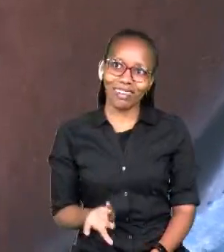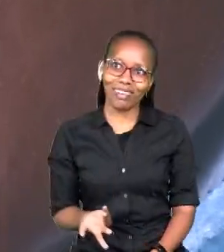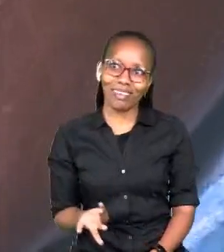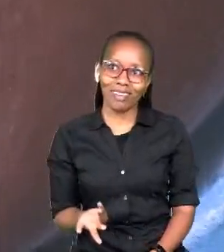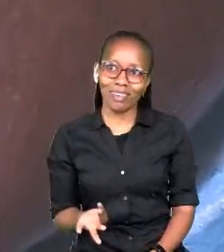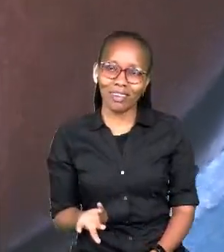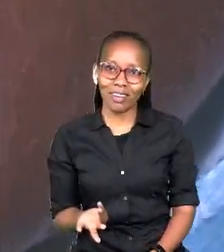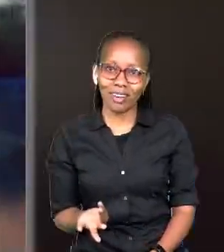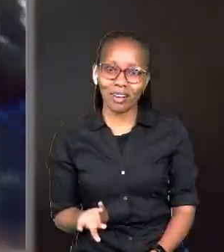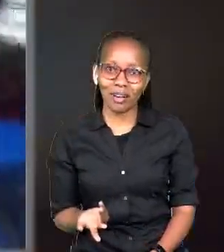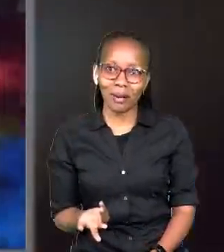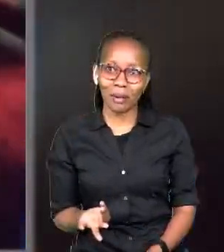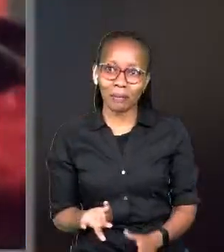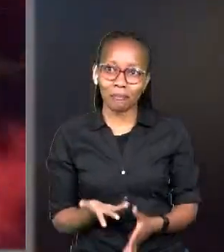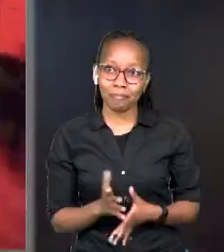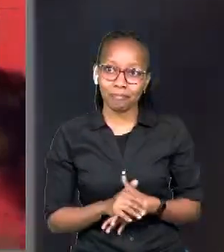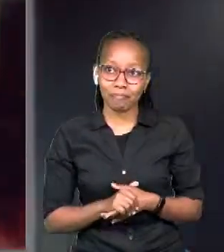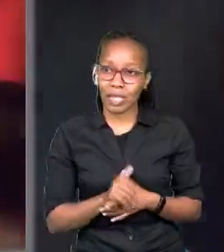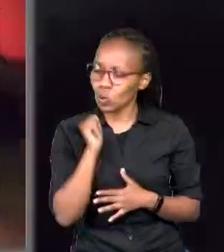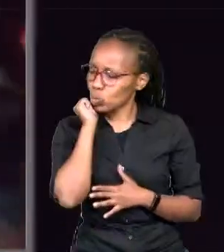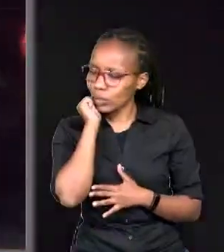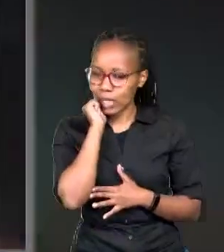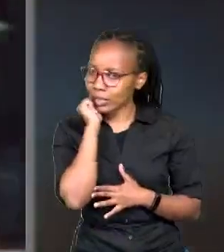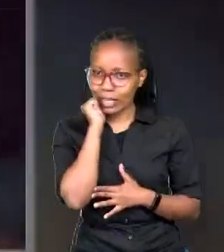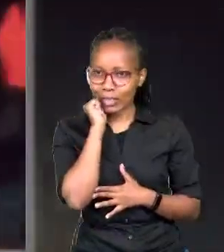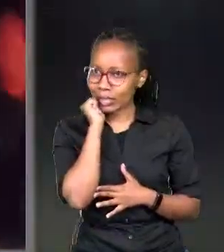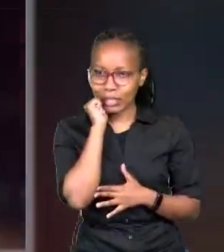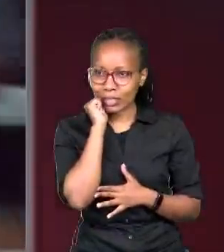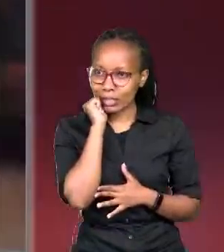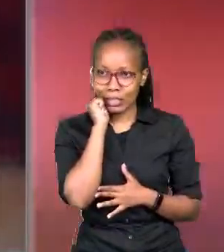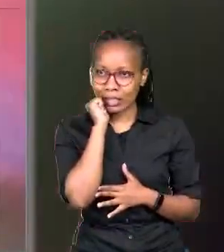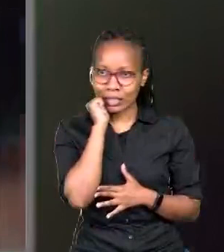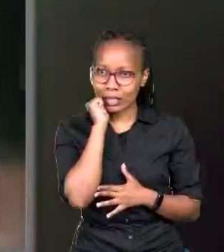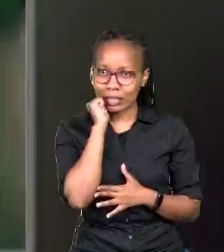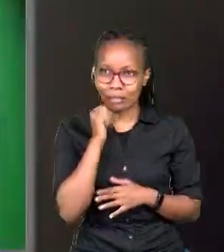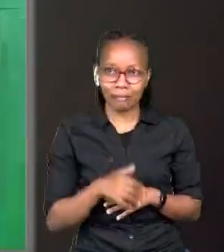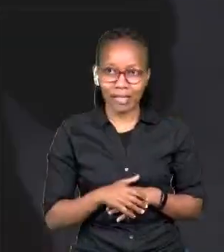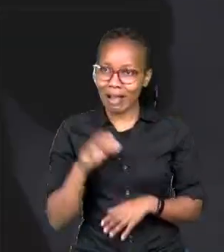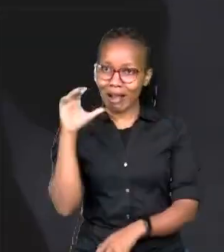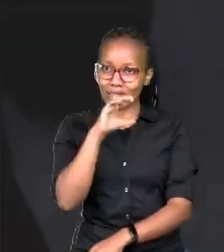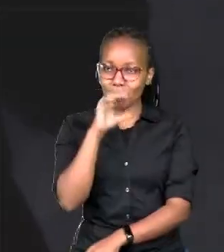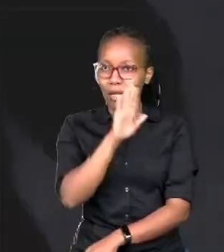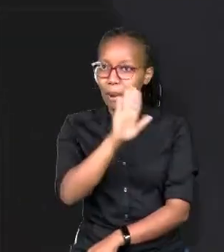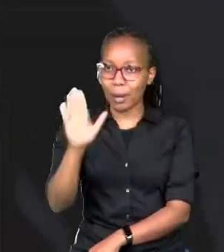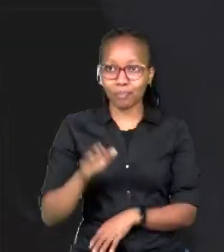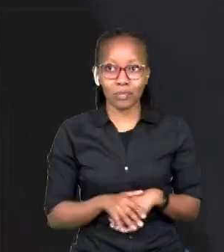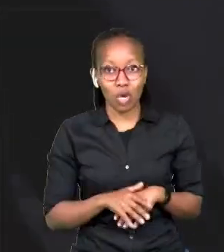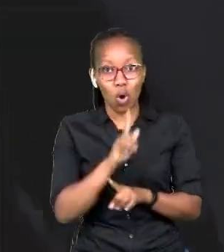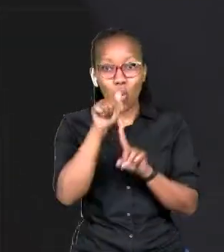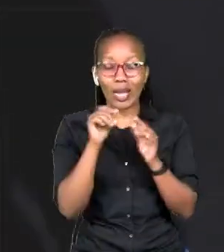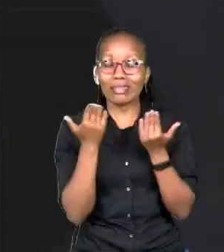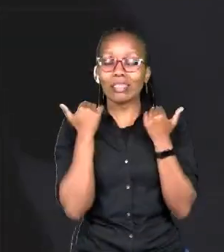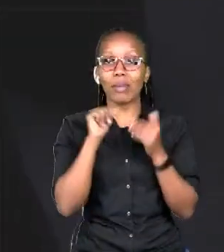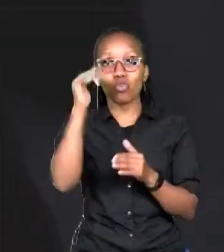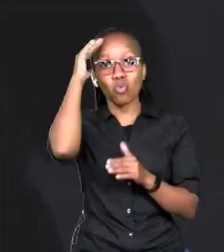Hiyo jino moja. The grief that the society has suffered in the hands of who they call their customers. Mimi nilikilala huko sikujua vile